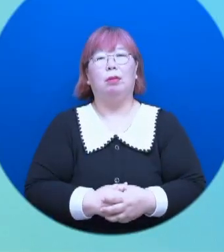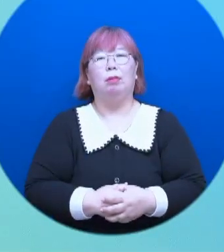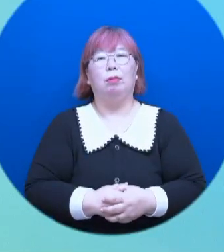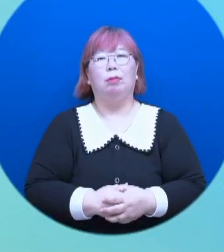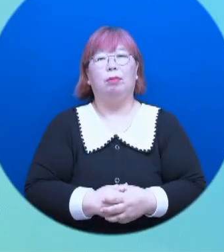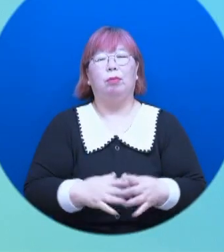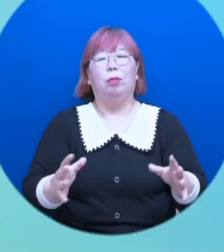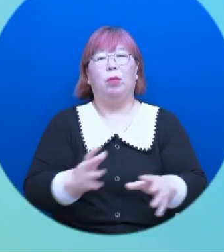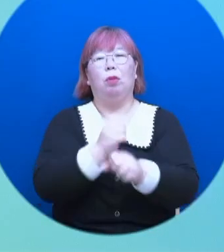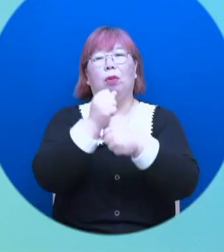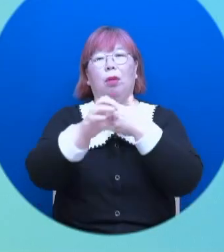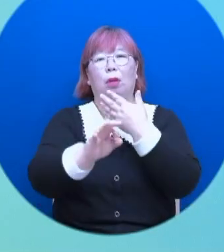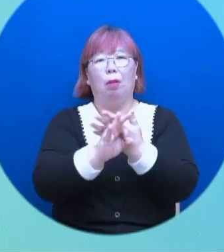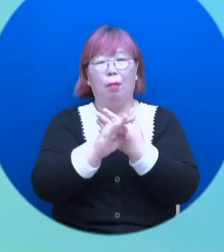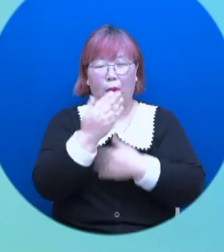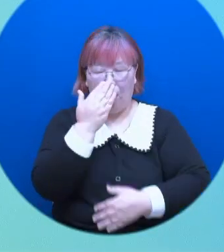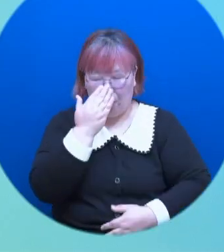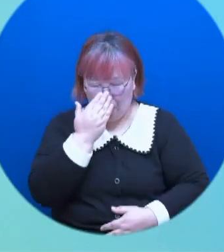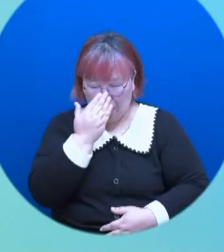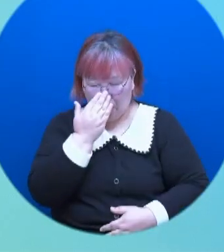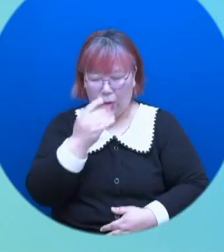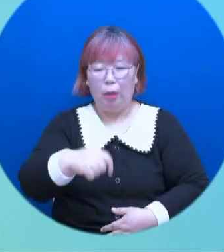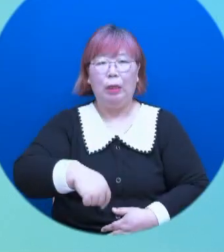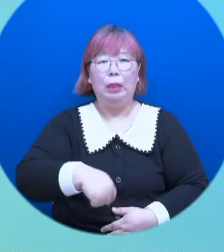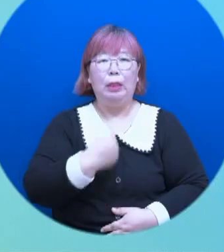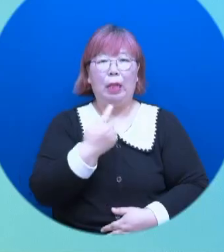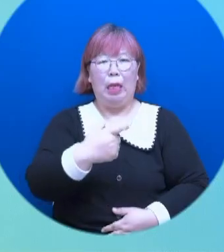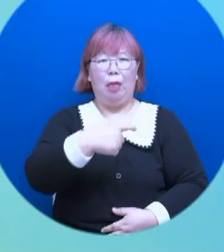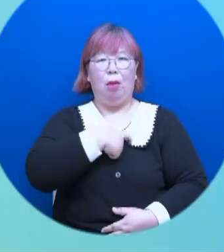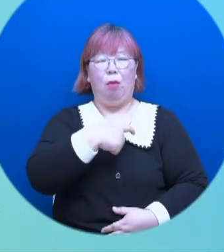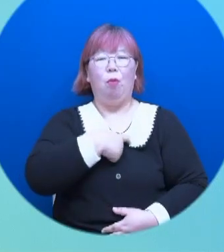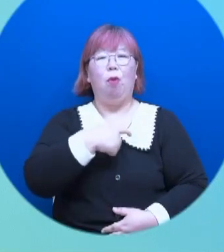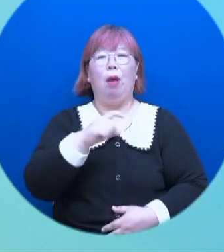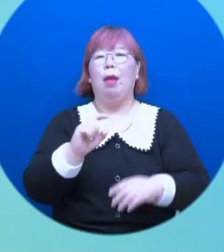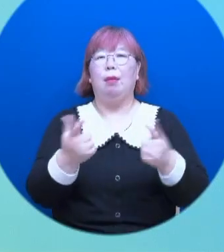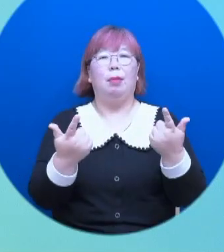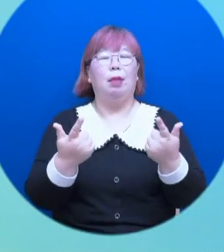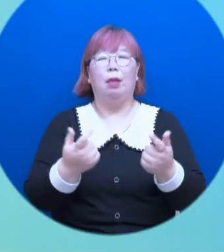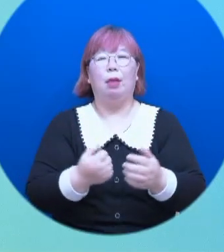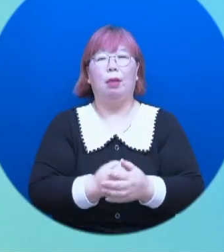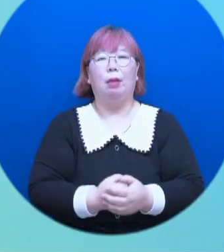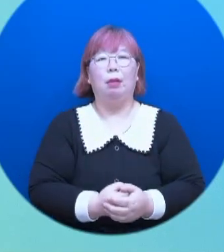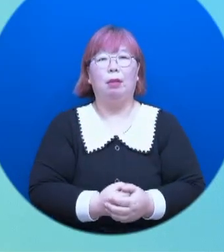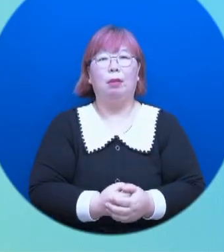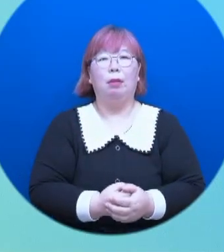겸손은 자기 혐오가 아닙니다. 겸손은